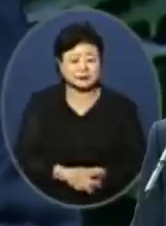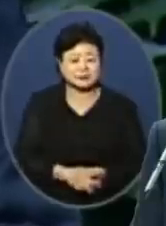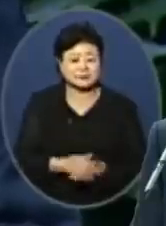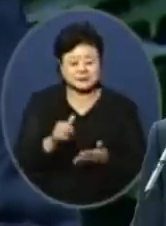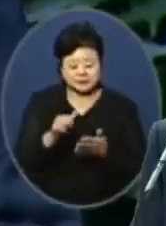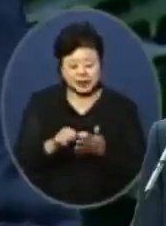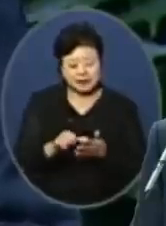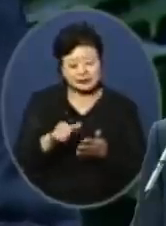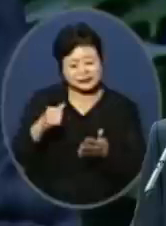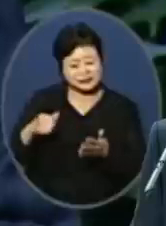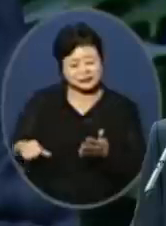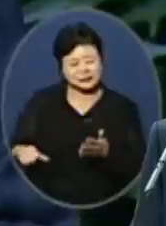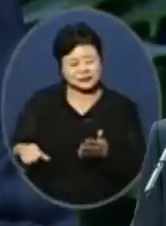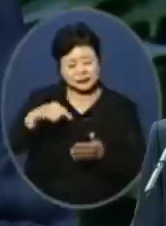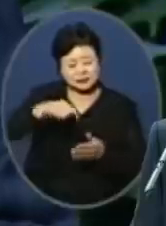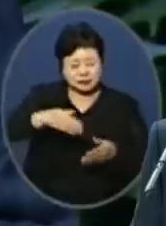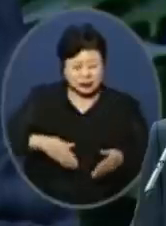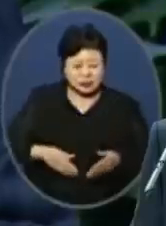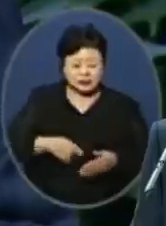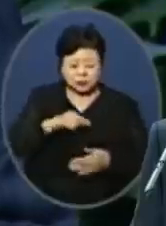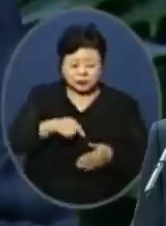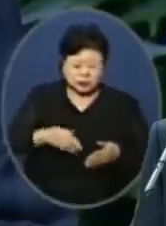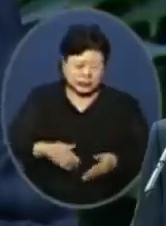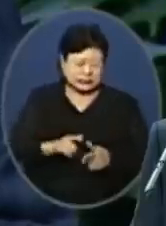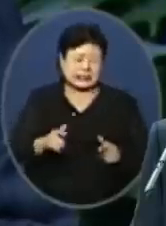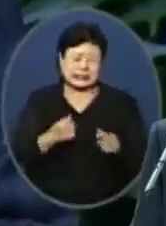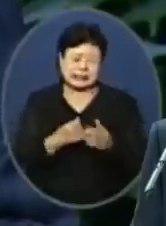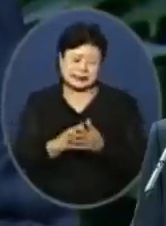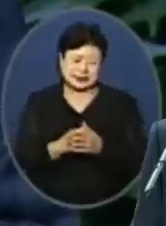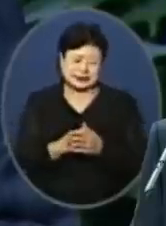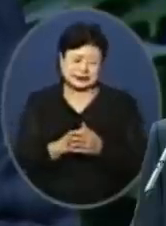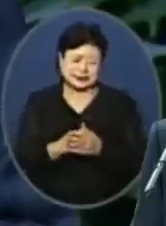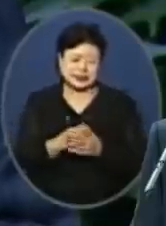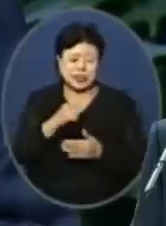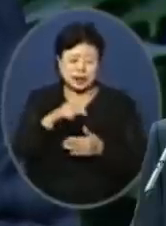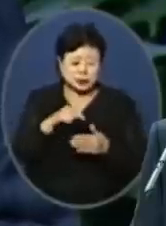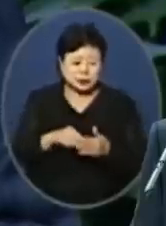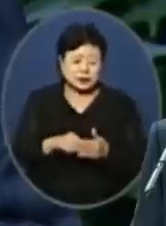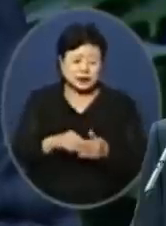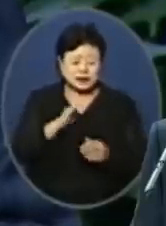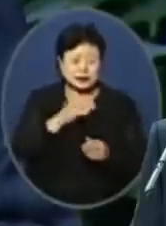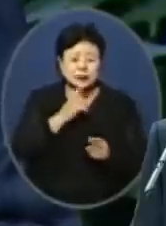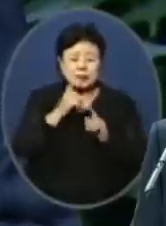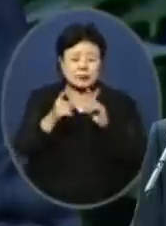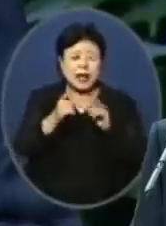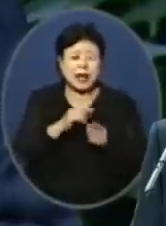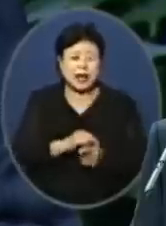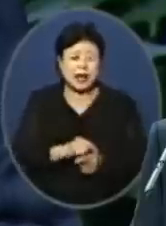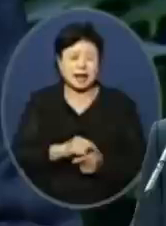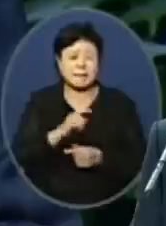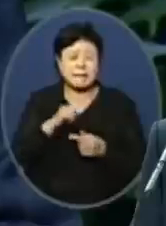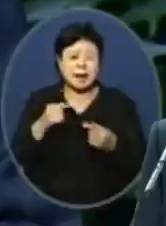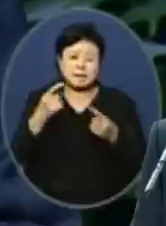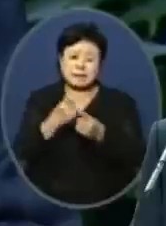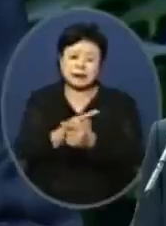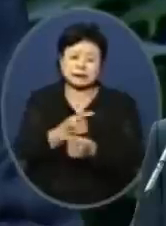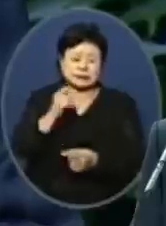자식을 겉으로 놓았지 속으로 놓지 않았기 때문에 그 속에 삐뚤어진 마음을 고칠 도리가